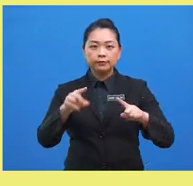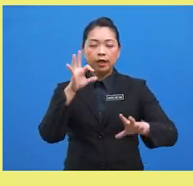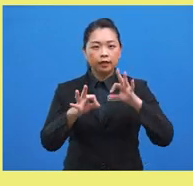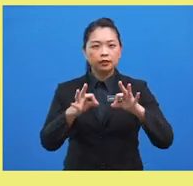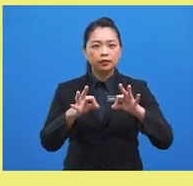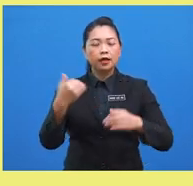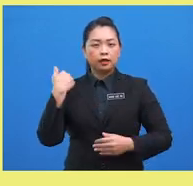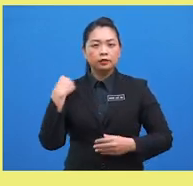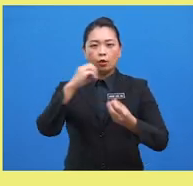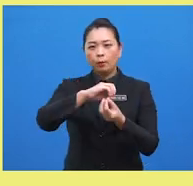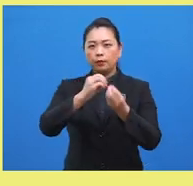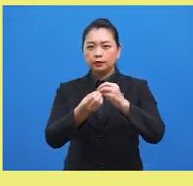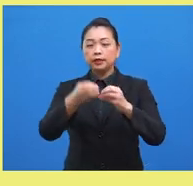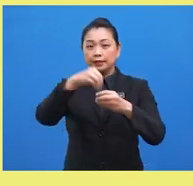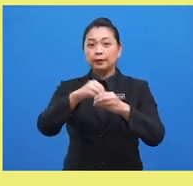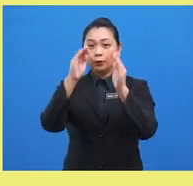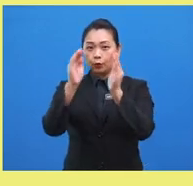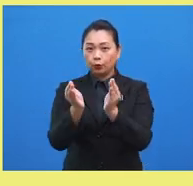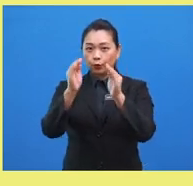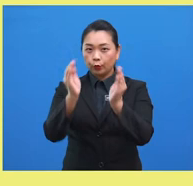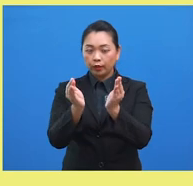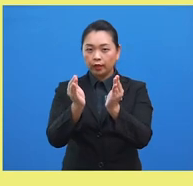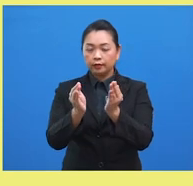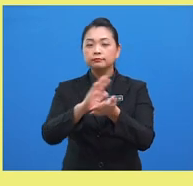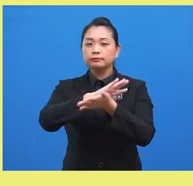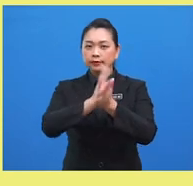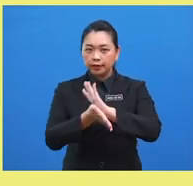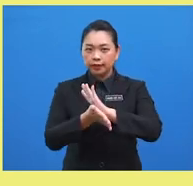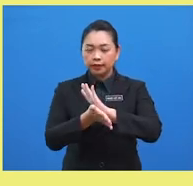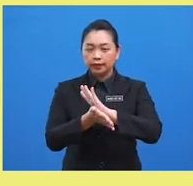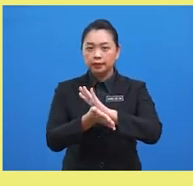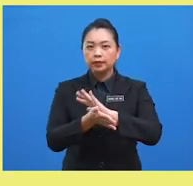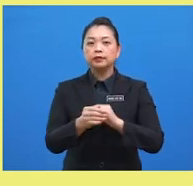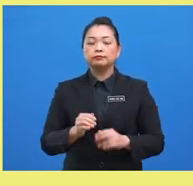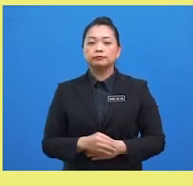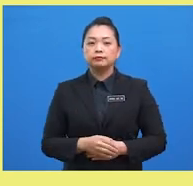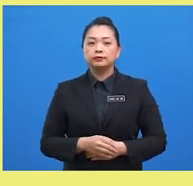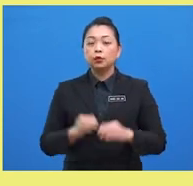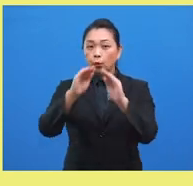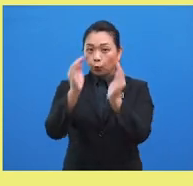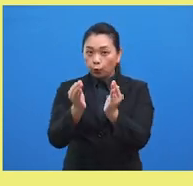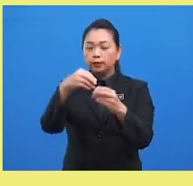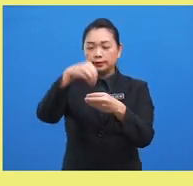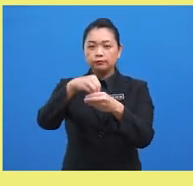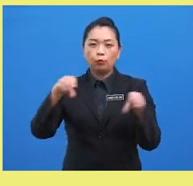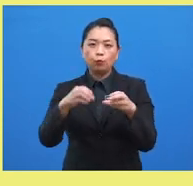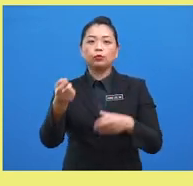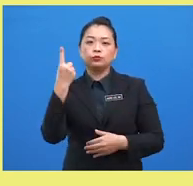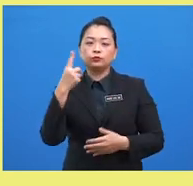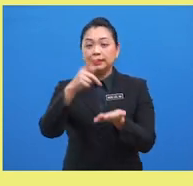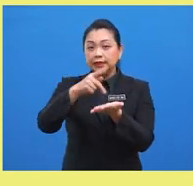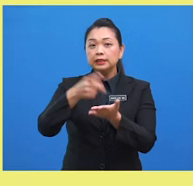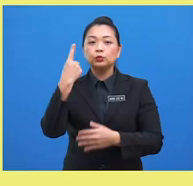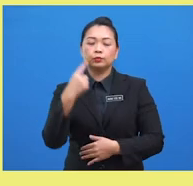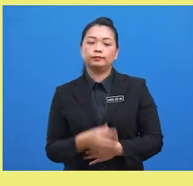terdapat operasi dalam kurungan, maka operasi dalam kurungan mesti diselesaikan dahulu.